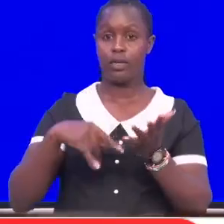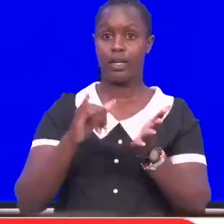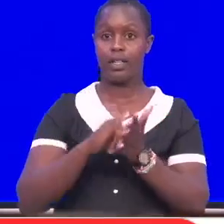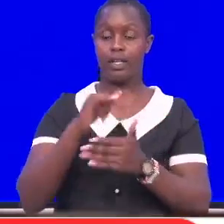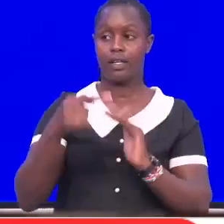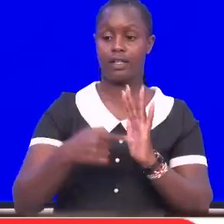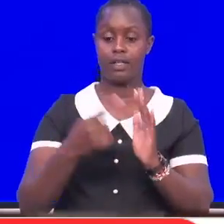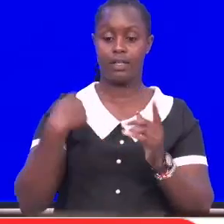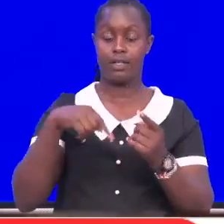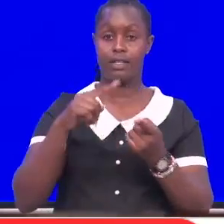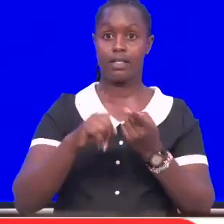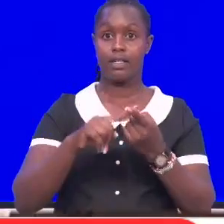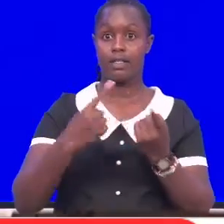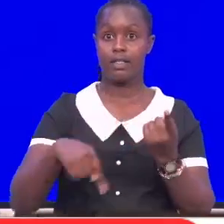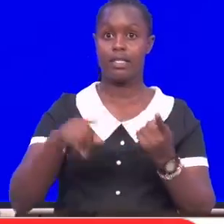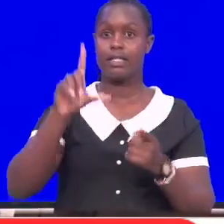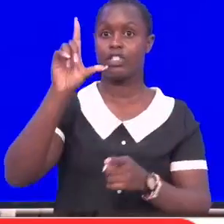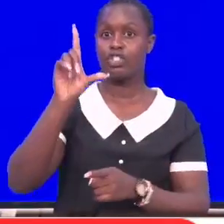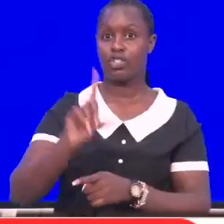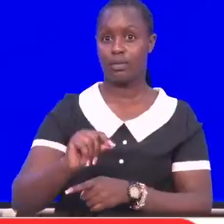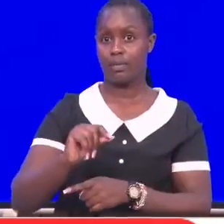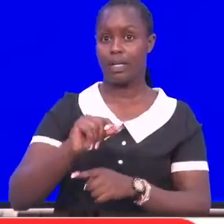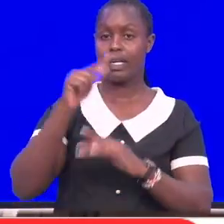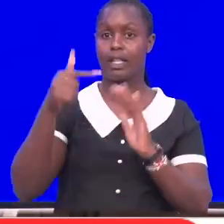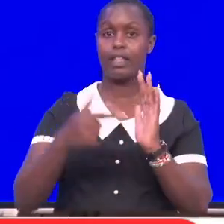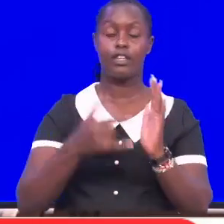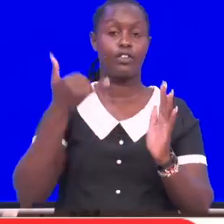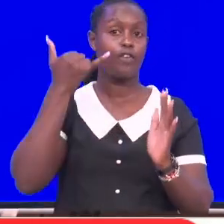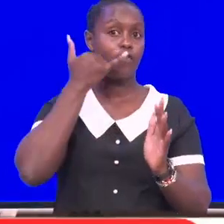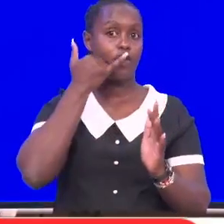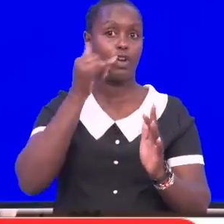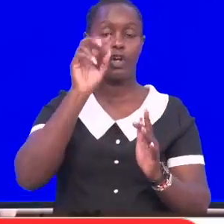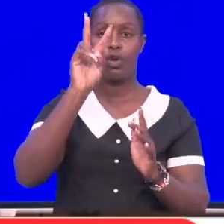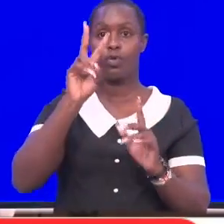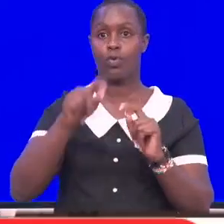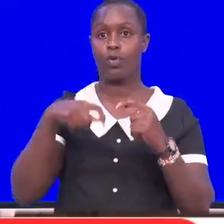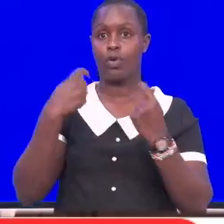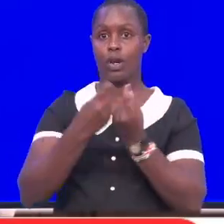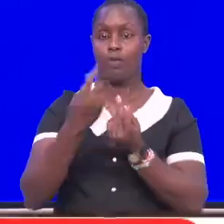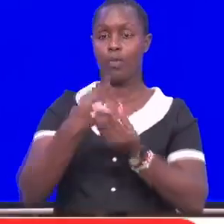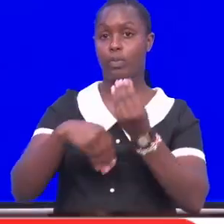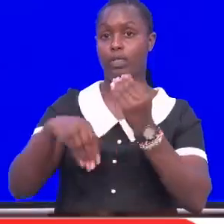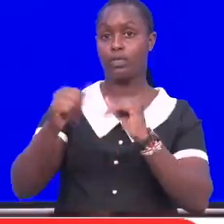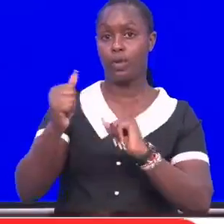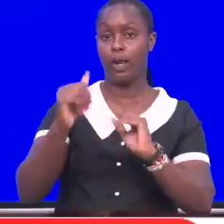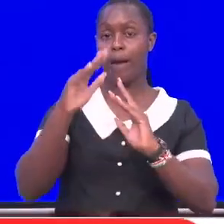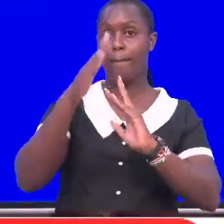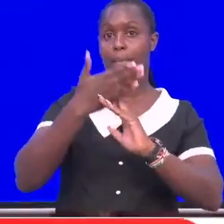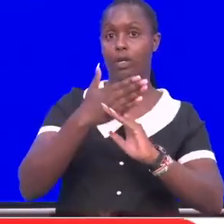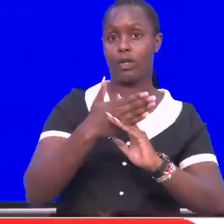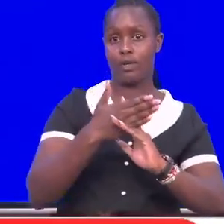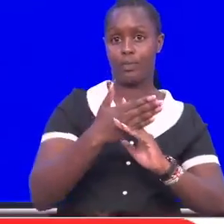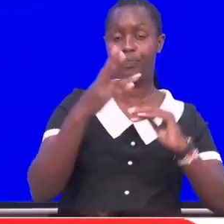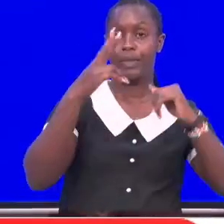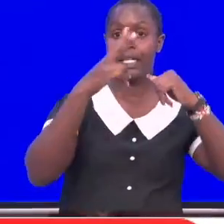ya chini zaidi. Simu hizo zinazokuja kwa aina mbili zitauzwa kati ya shilingi